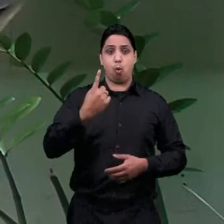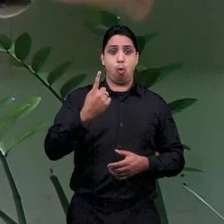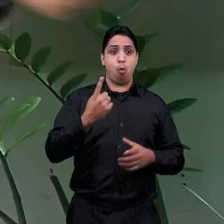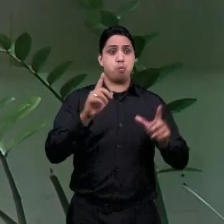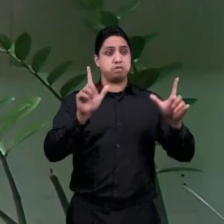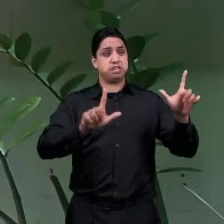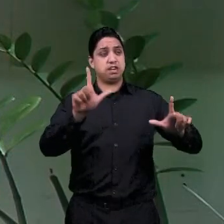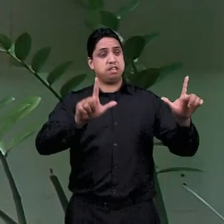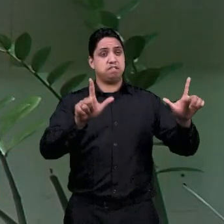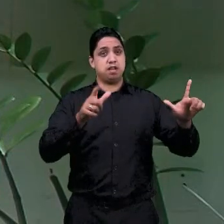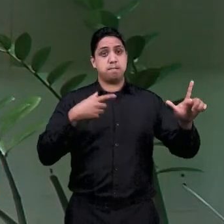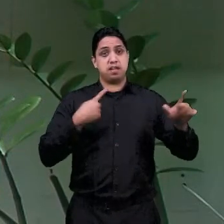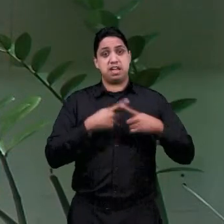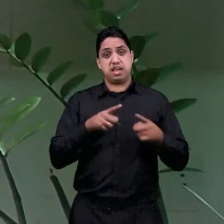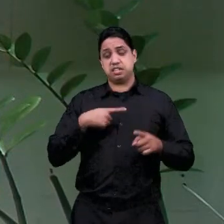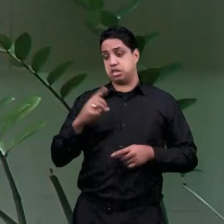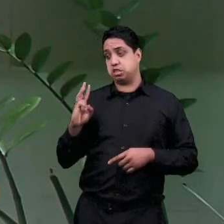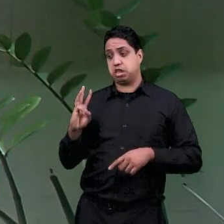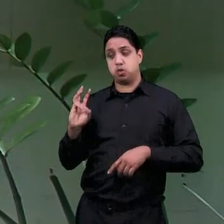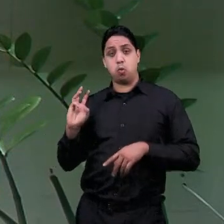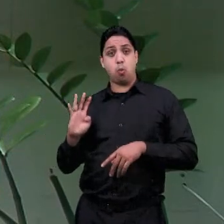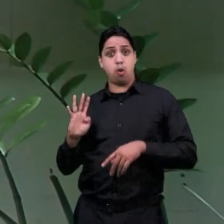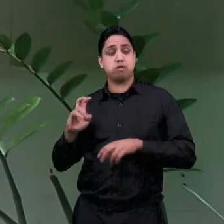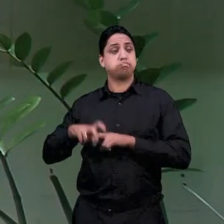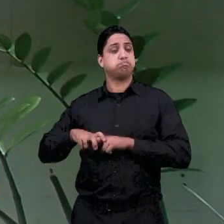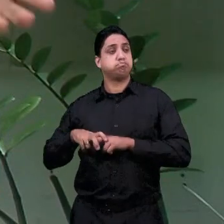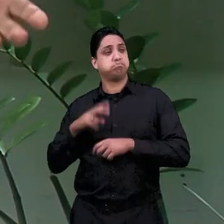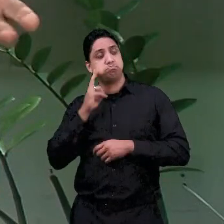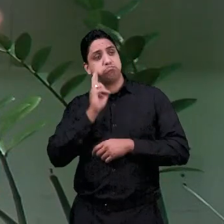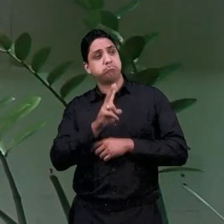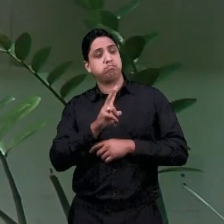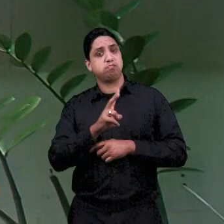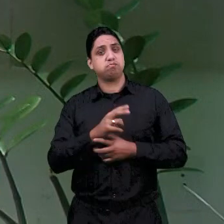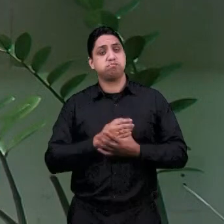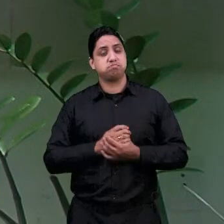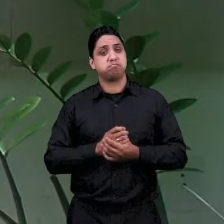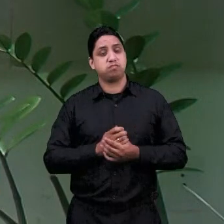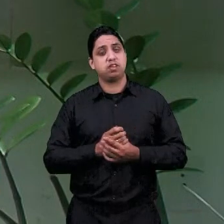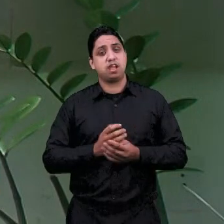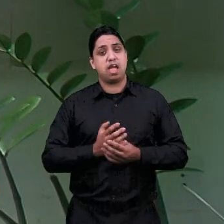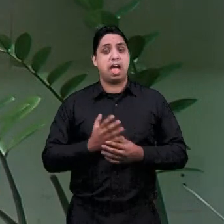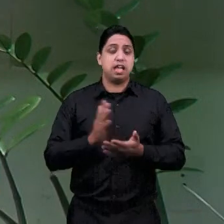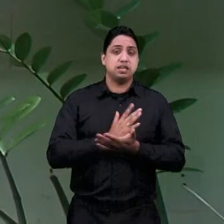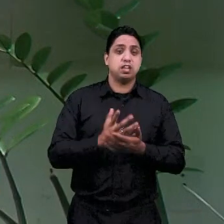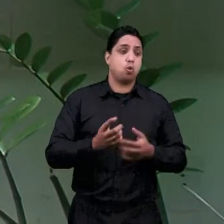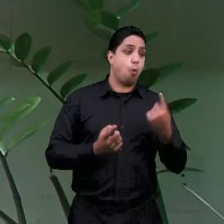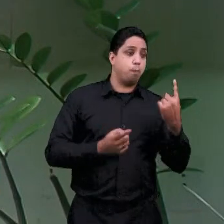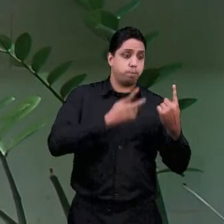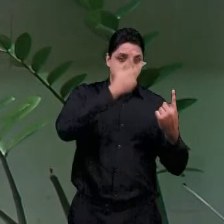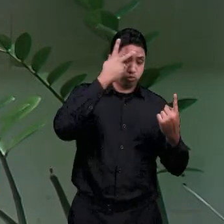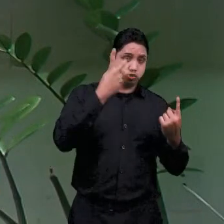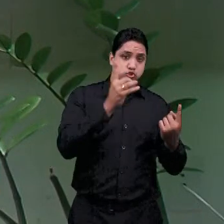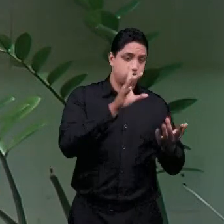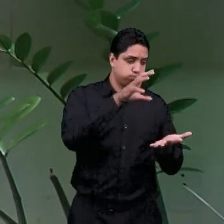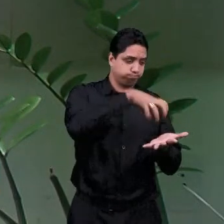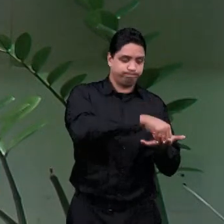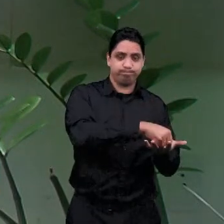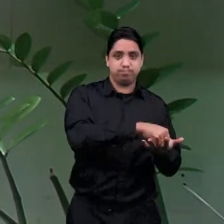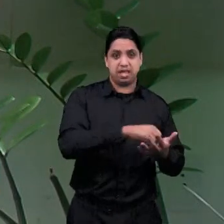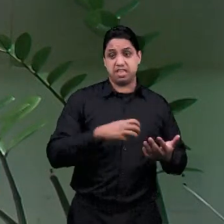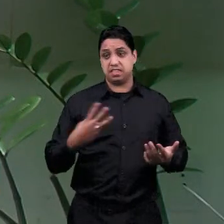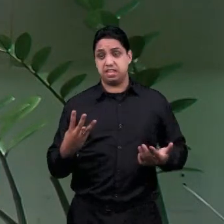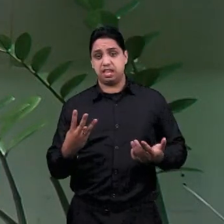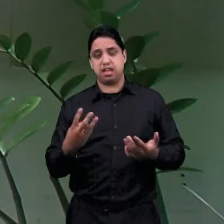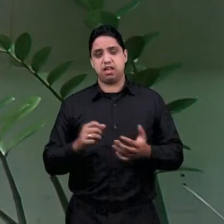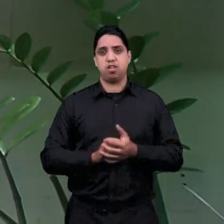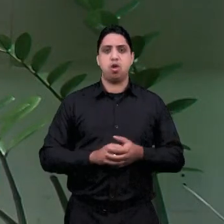fois, s'inscrit, 3, 4 de la famille assistent avec lui. Un autre s'inscrit, va à l'intérieur